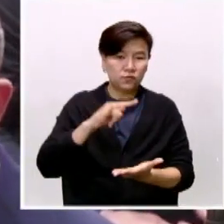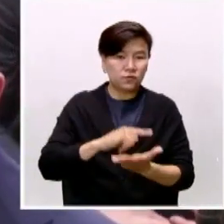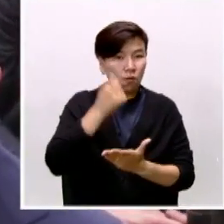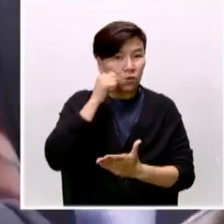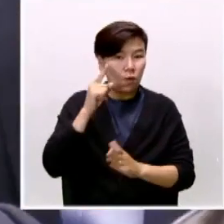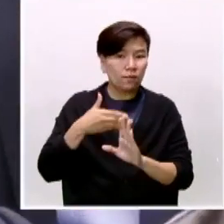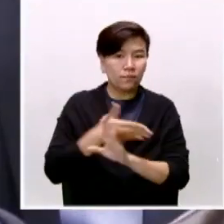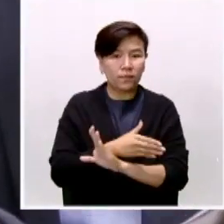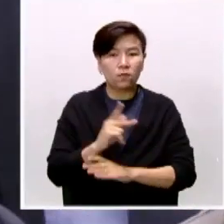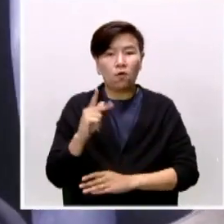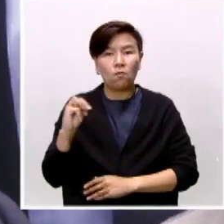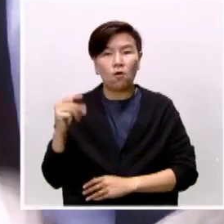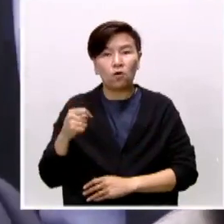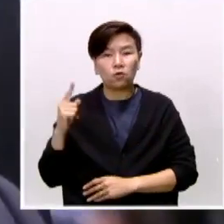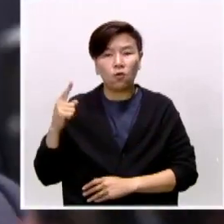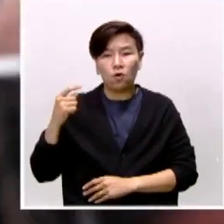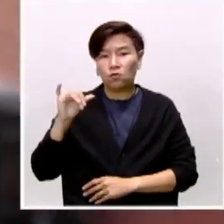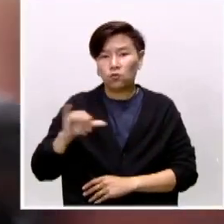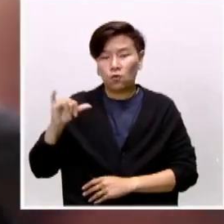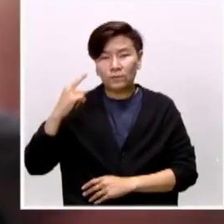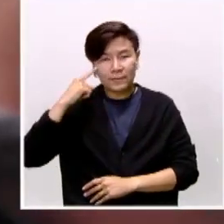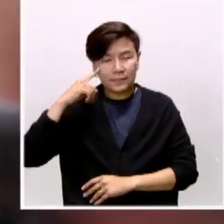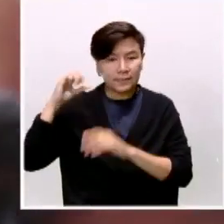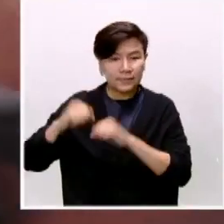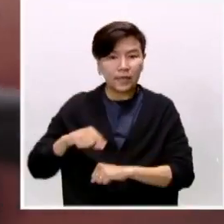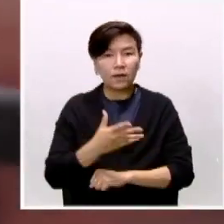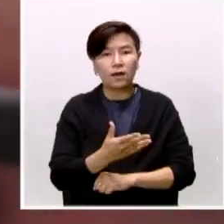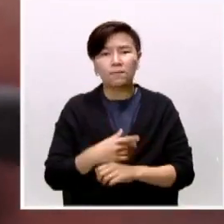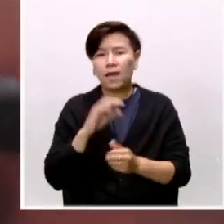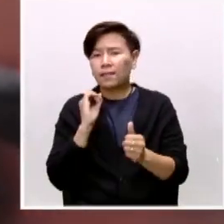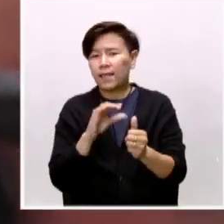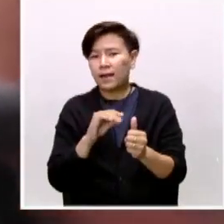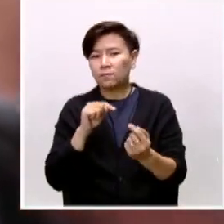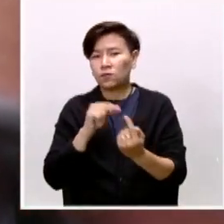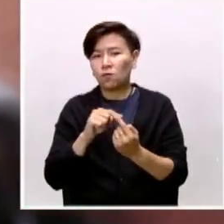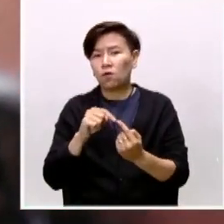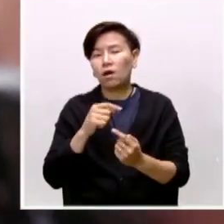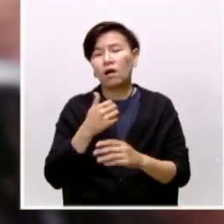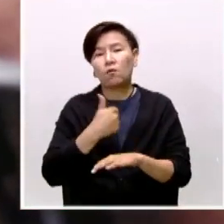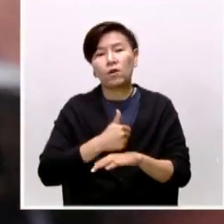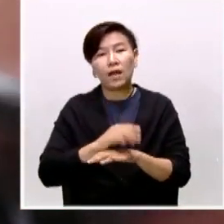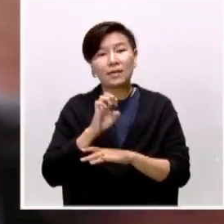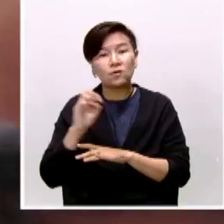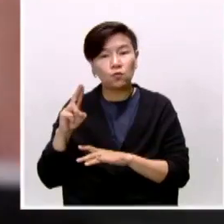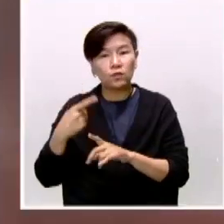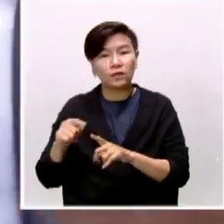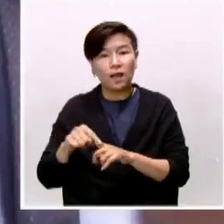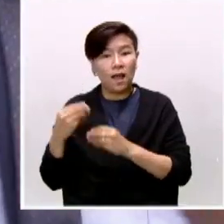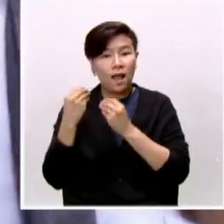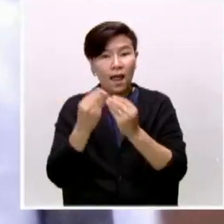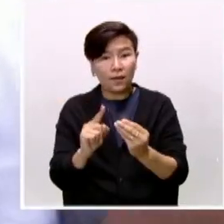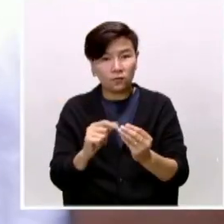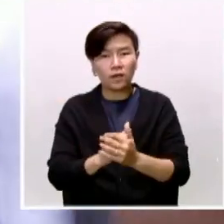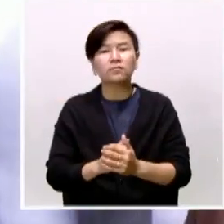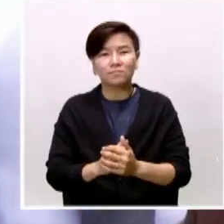ที่คณะกรรมาการยุโรปจะตัดสินใจในวันนี้ค่ะว่าจะให้คำแนะนำต่อผู้นำ EU ว่าจะตัดสินใจมอบสถานะการเป็นผู้ส